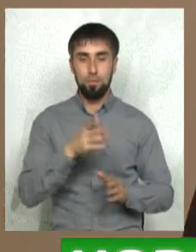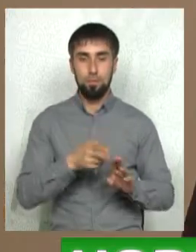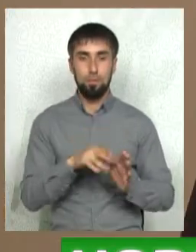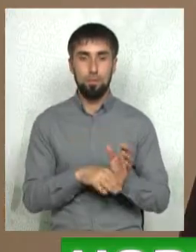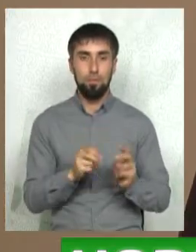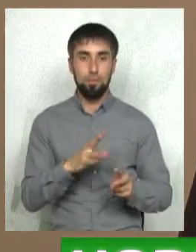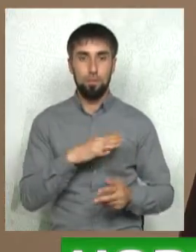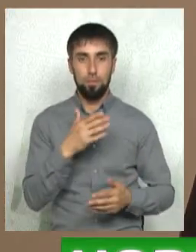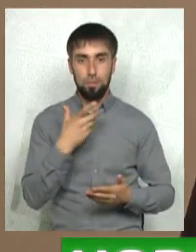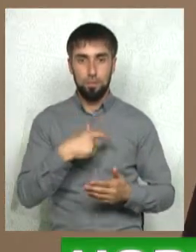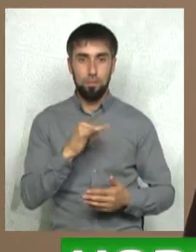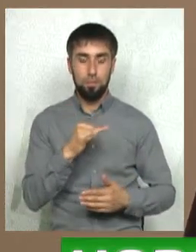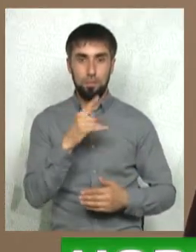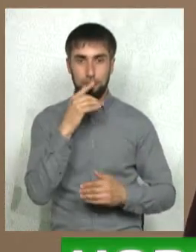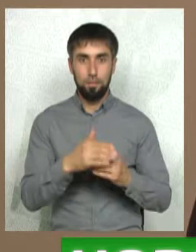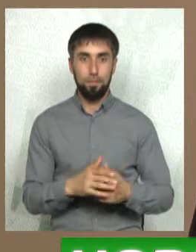ковида.